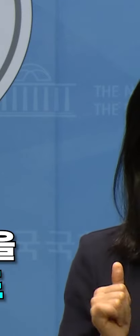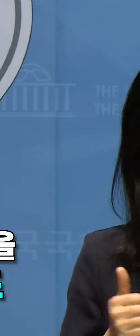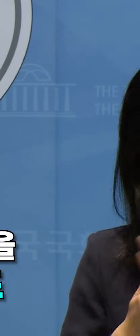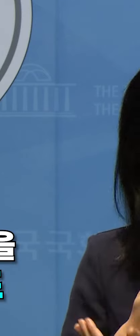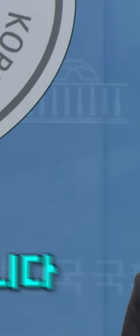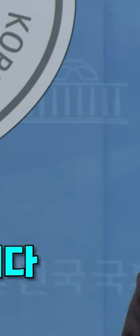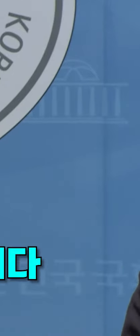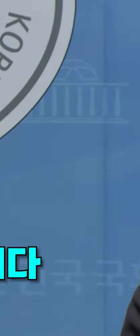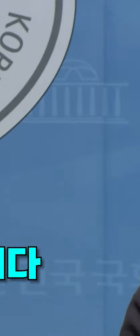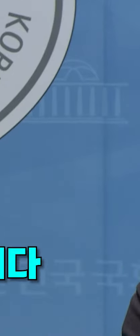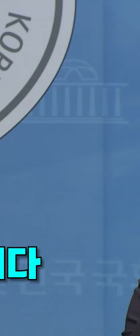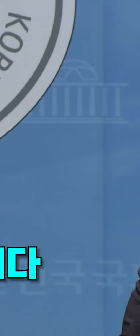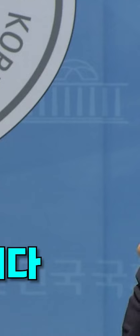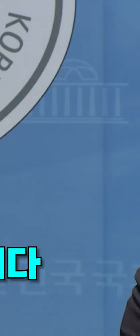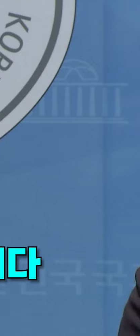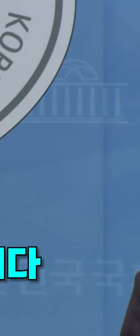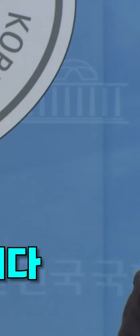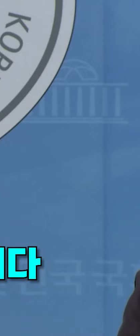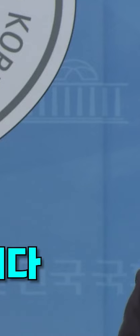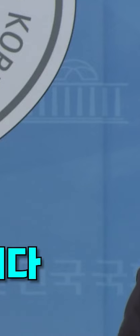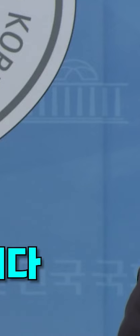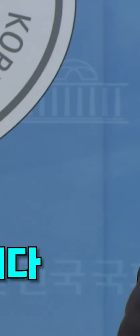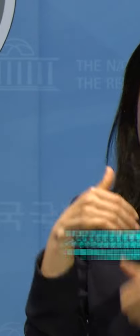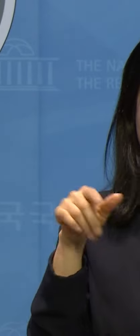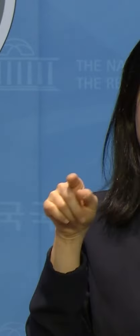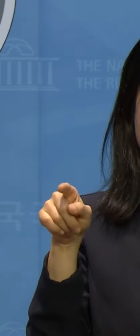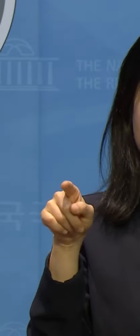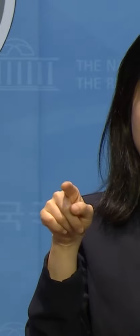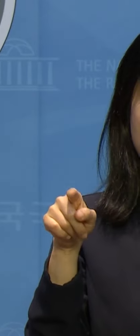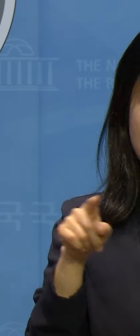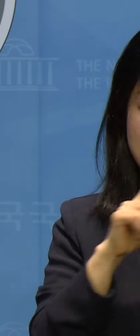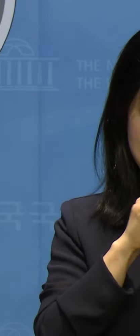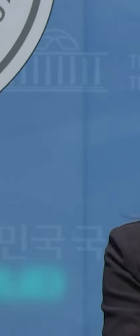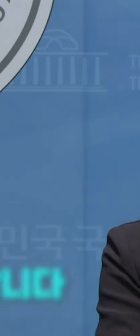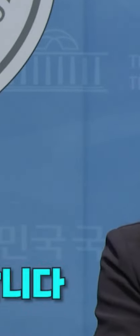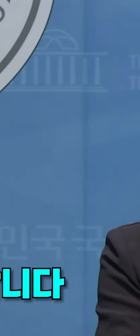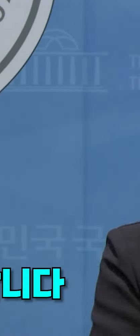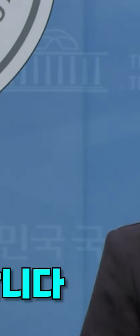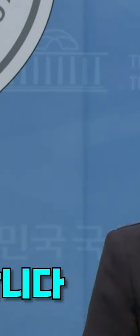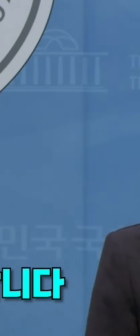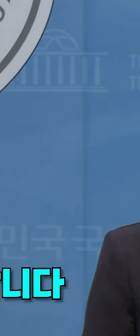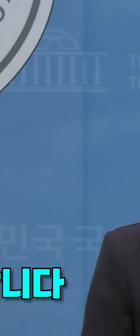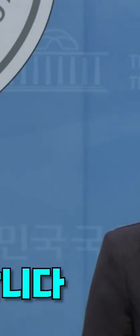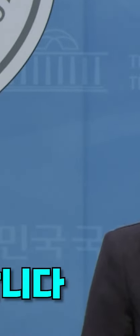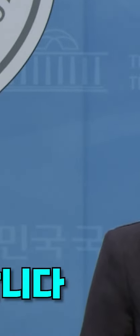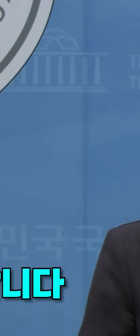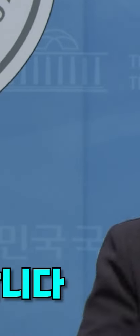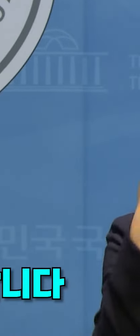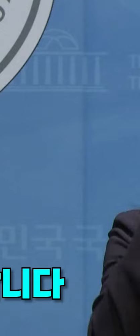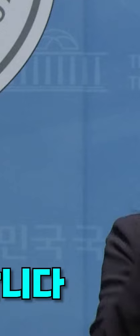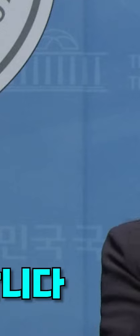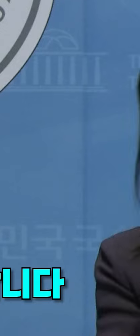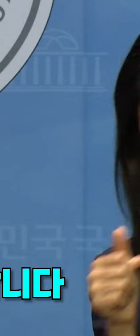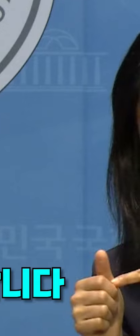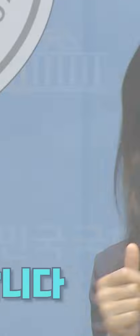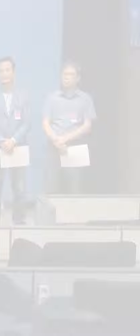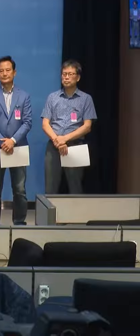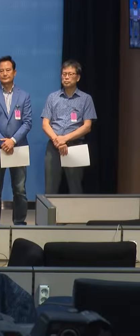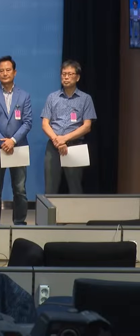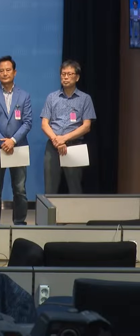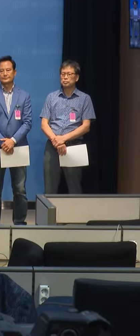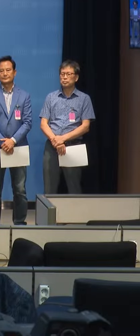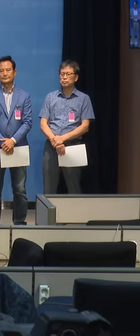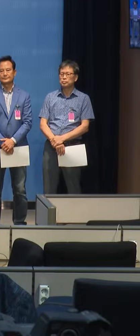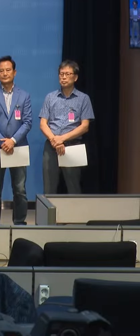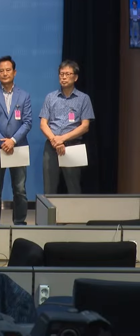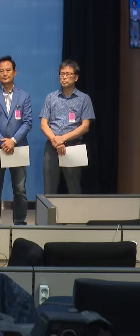것인지 몰라도 부당하고 부도덕한 행위입니다 적반 화장이며 명백한 수사 외압이라고 생각합니다